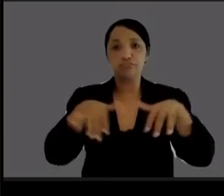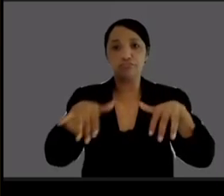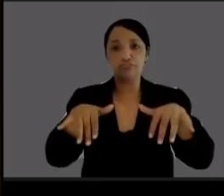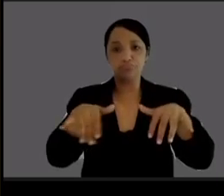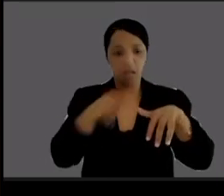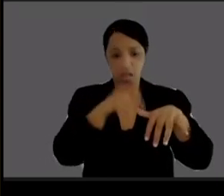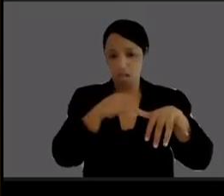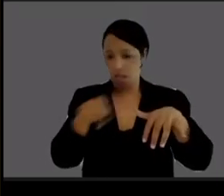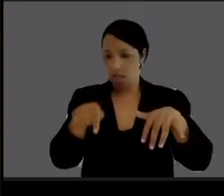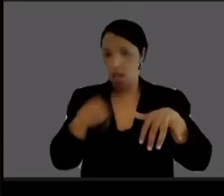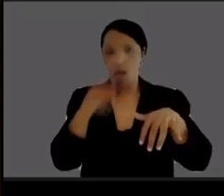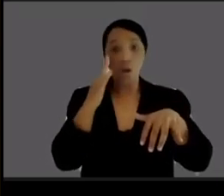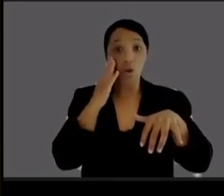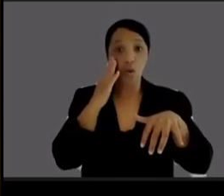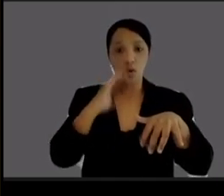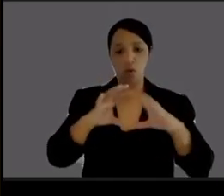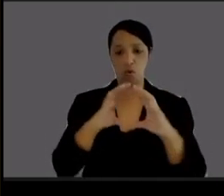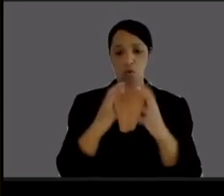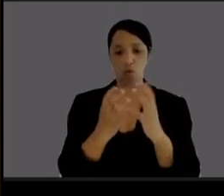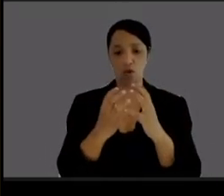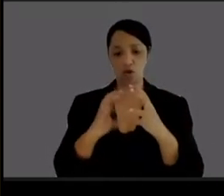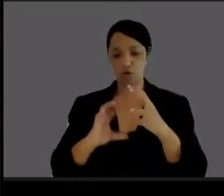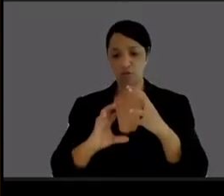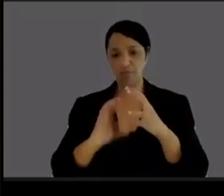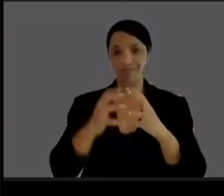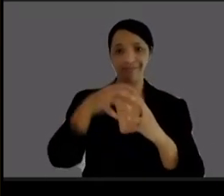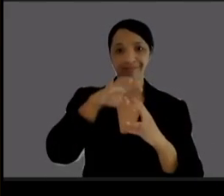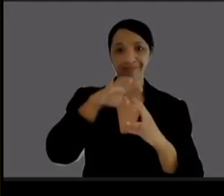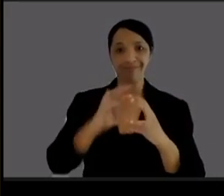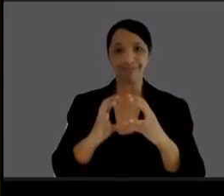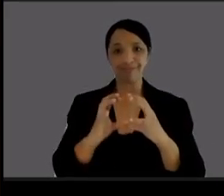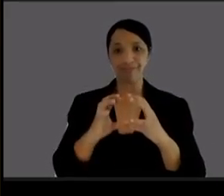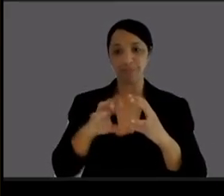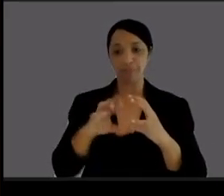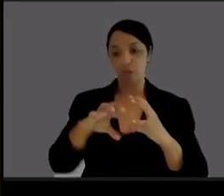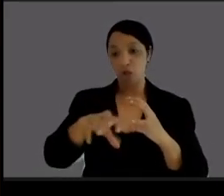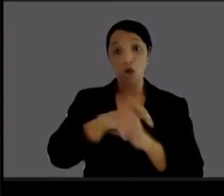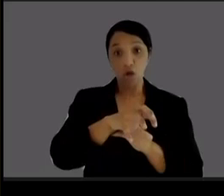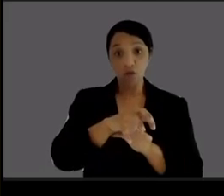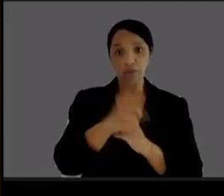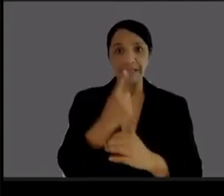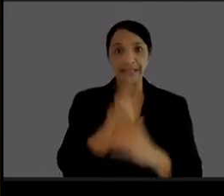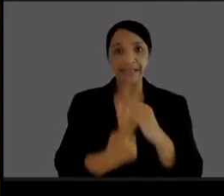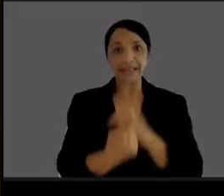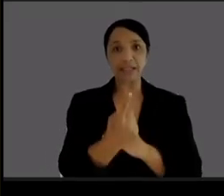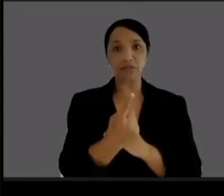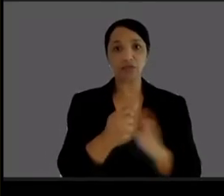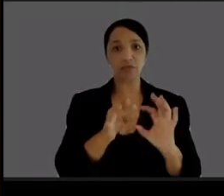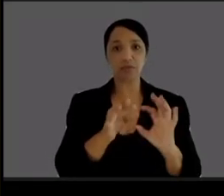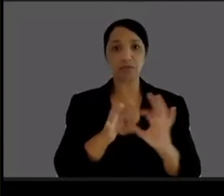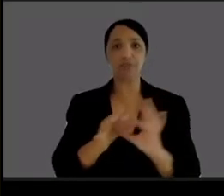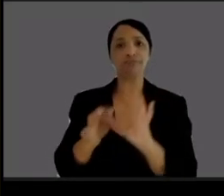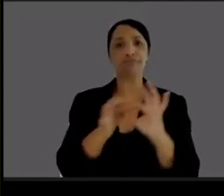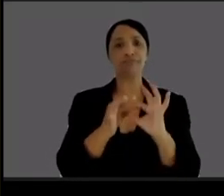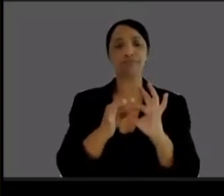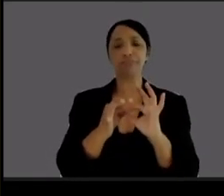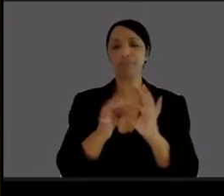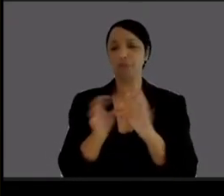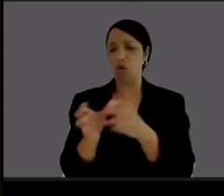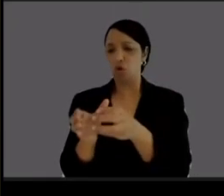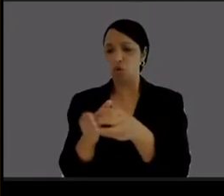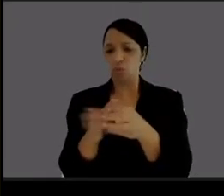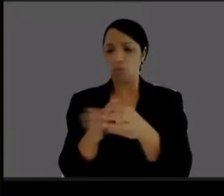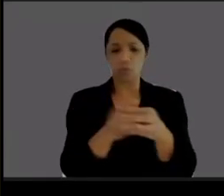元で全ての国がえ全ての個人が結集をする必要がありますステークホルダーの